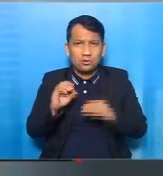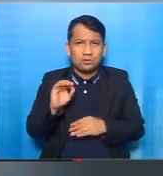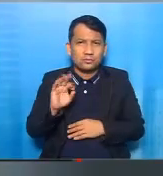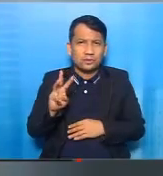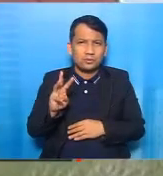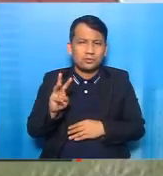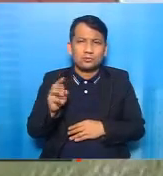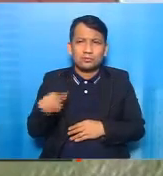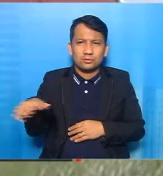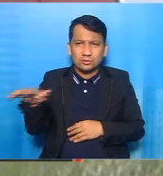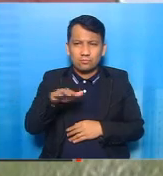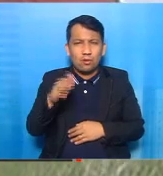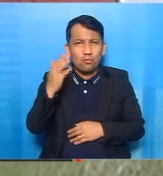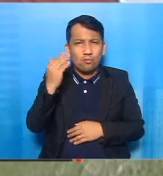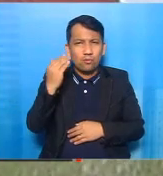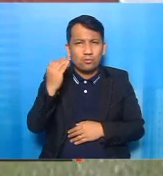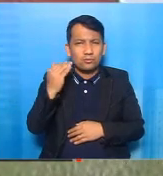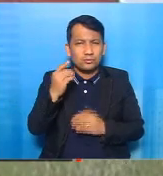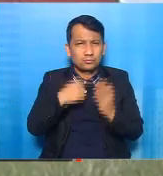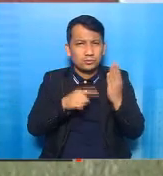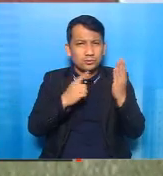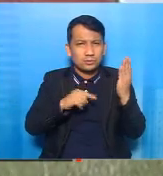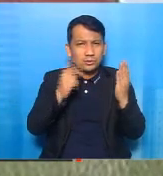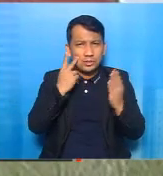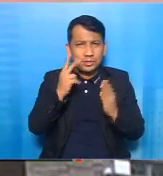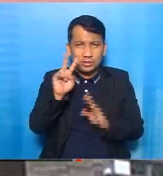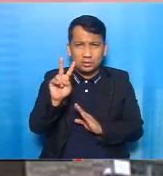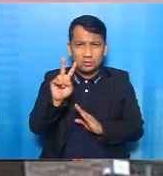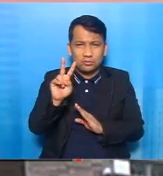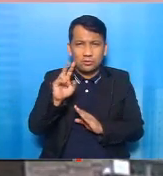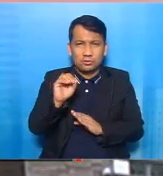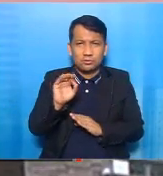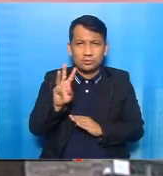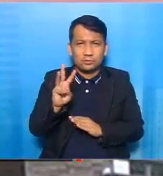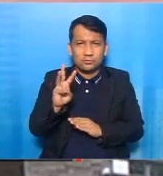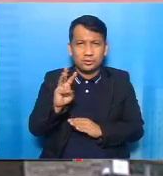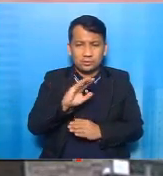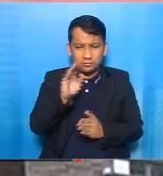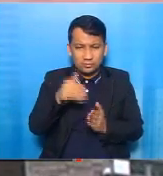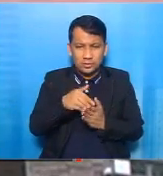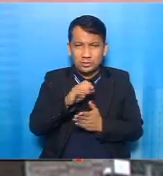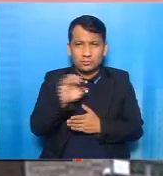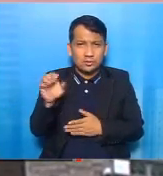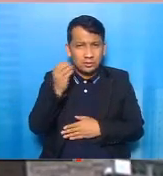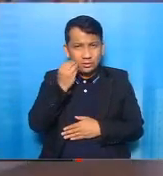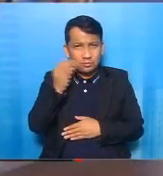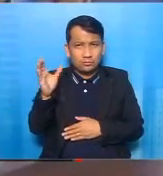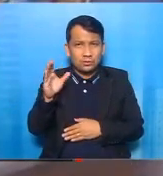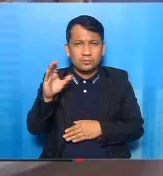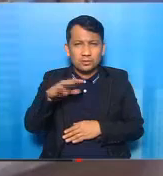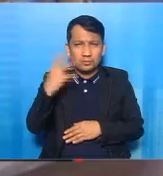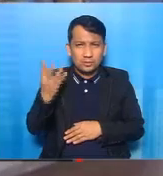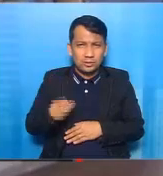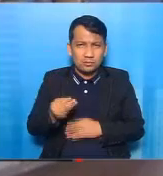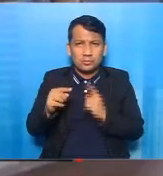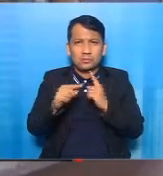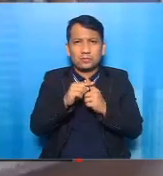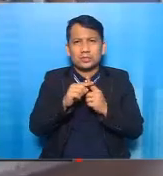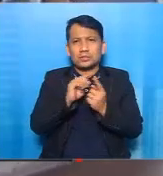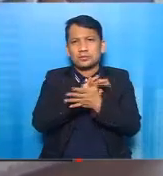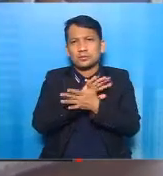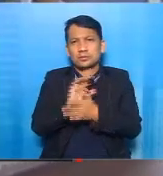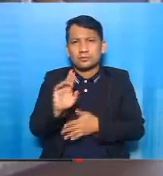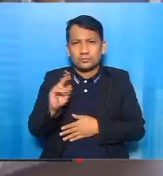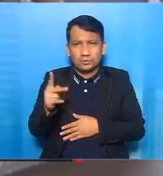Filipino workers. Ito ay matapos makumpirmang 2 OFW galing Middle East ang nakauwi pa ng Lipa, ang nagpositibo naman sa